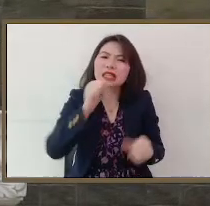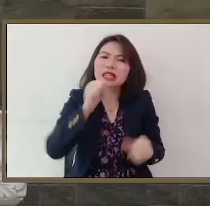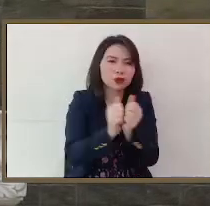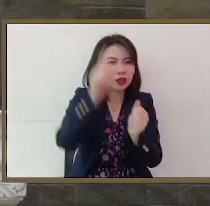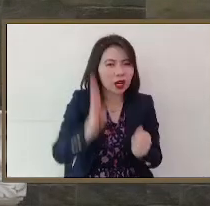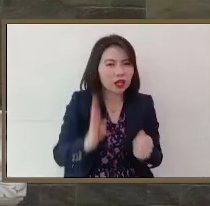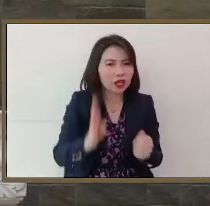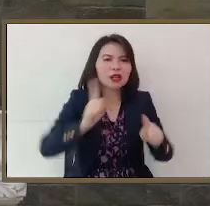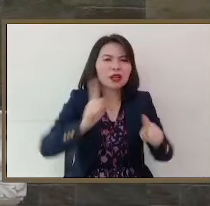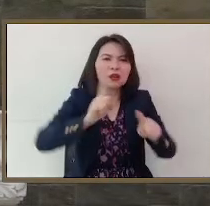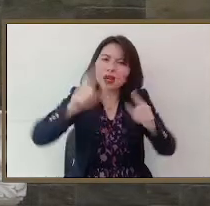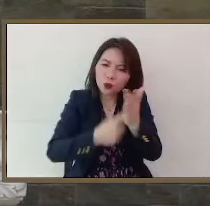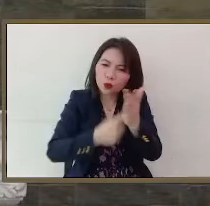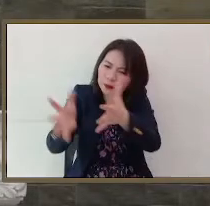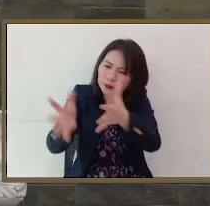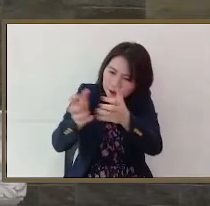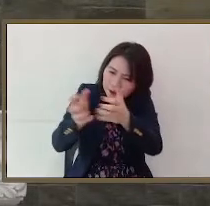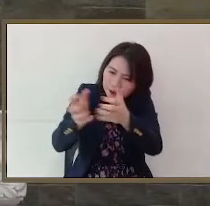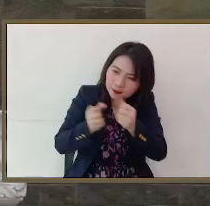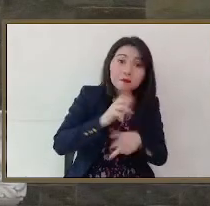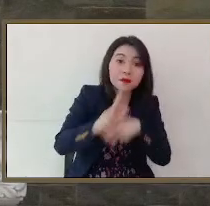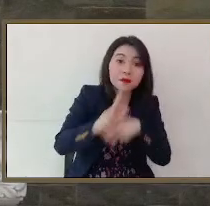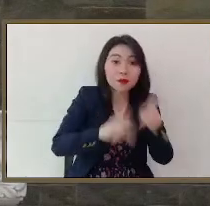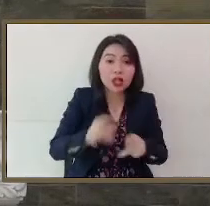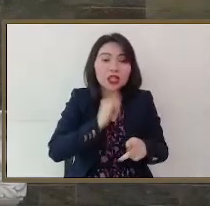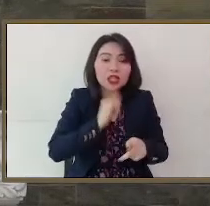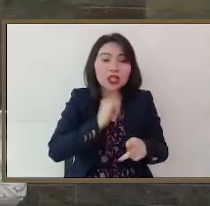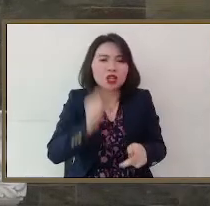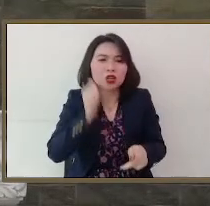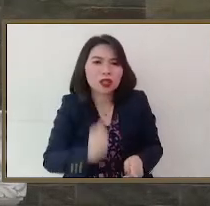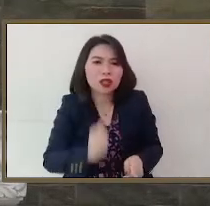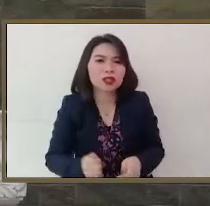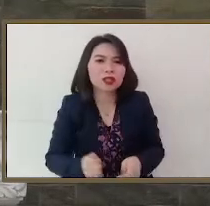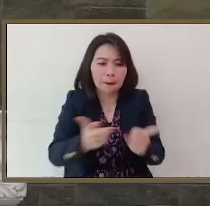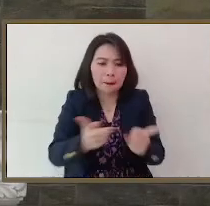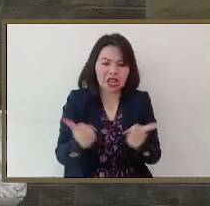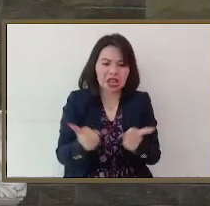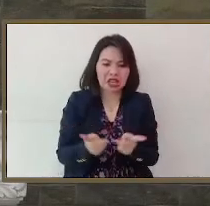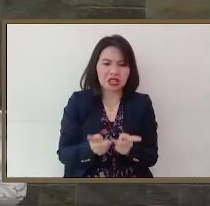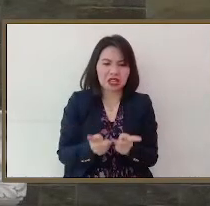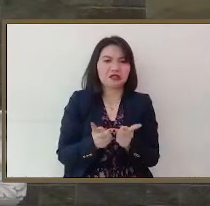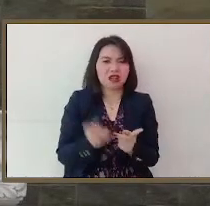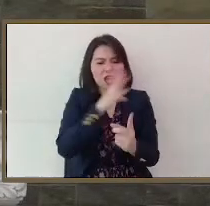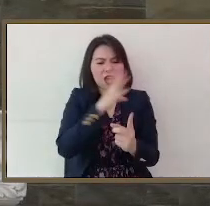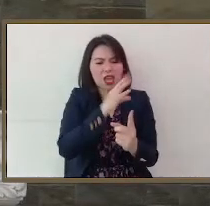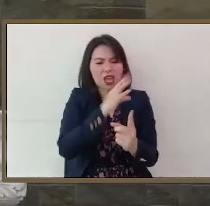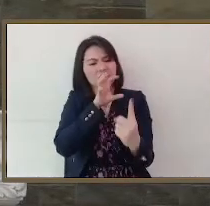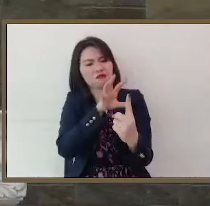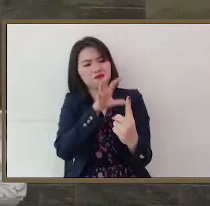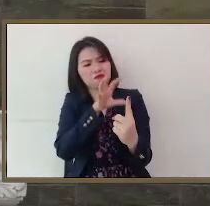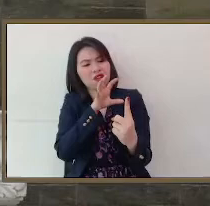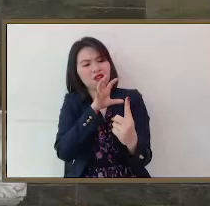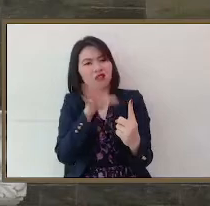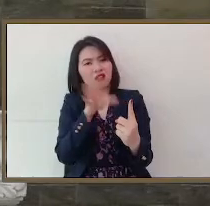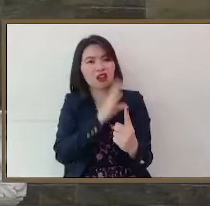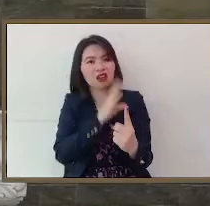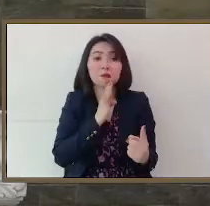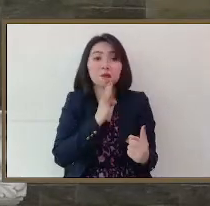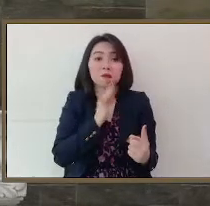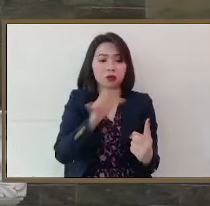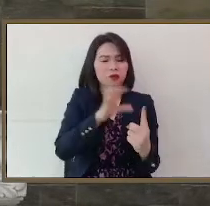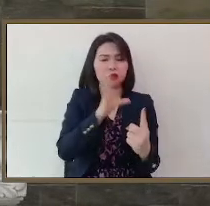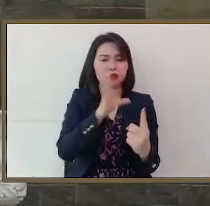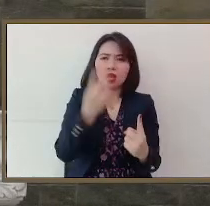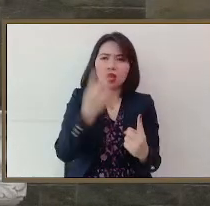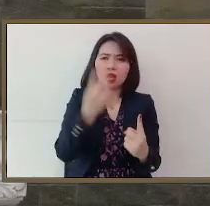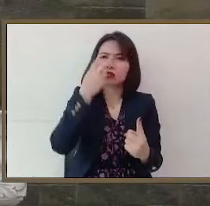po ng tao ngayon ay position. Gusto lamang ng tao ngayon ay kasikatan. Gusto lamang ng tao ngayon ay makita siya.